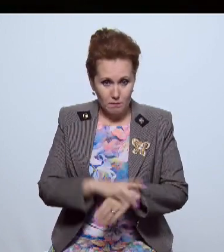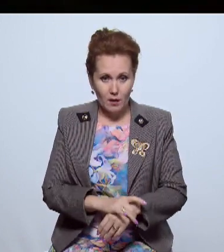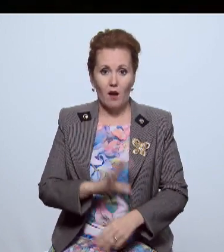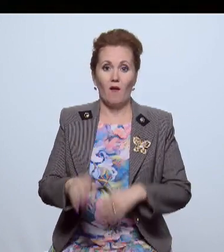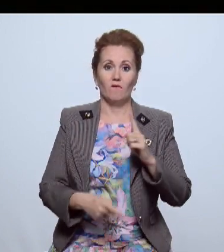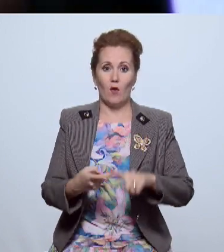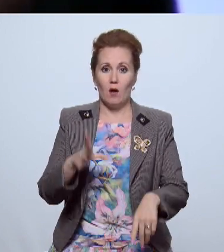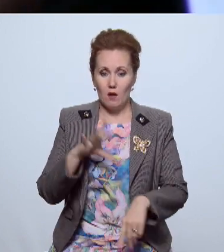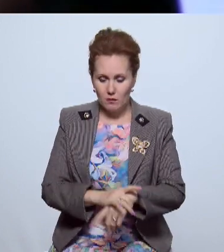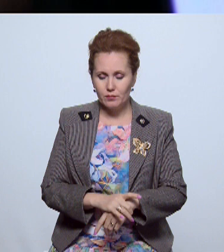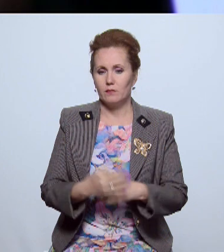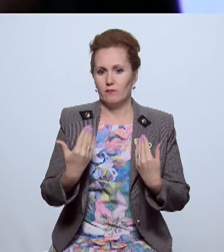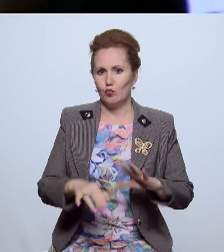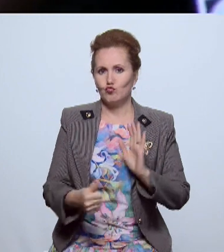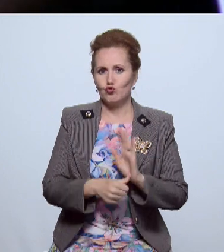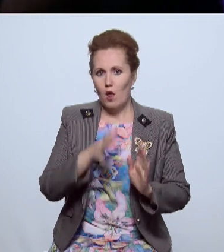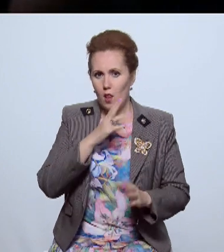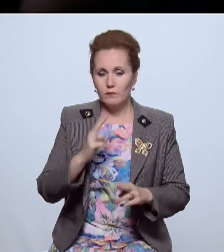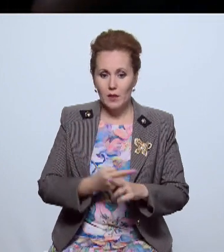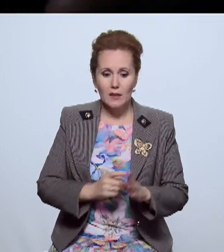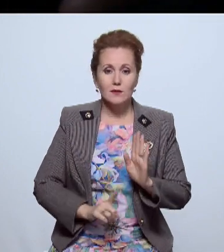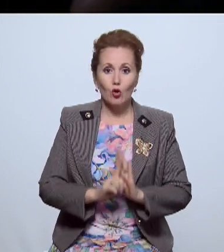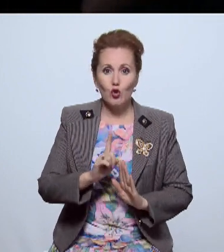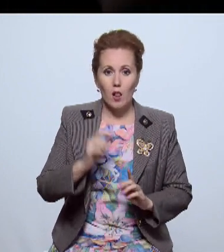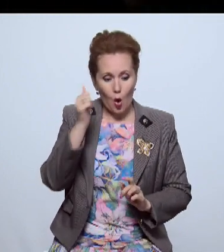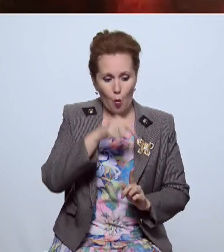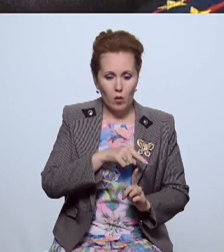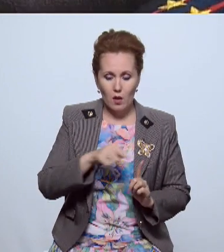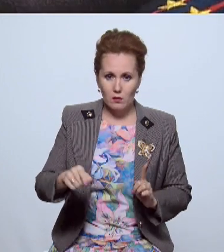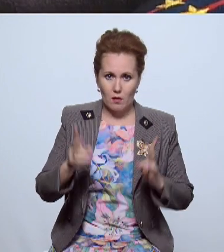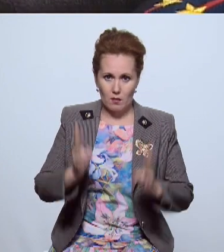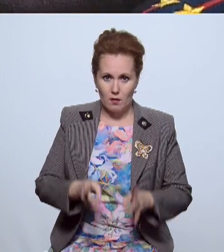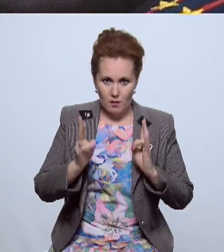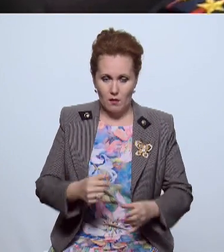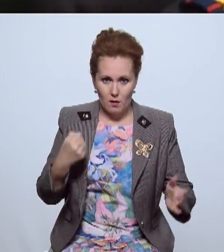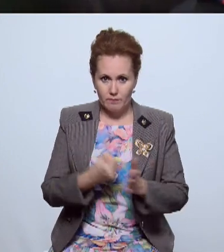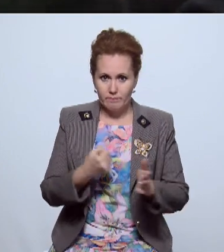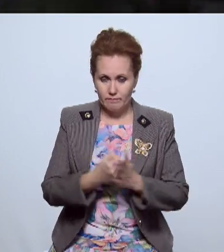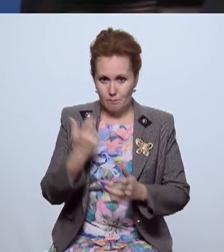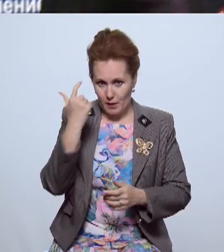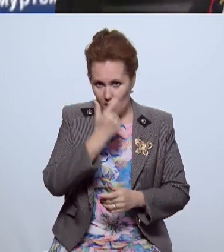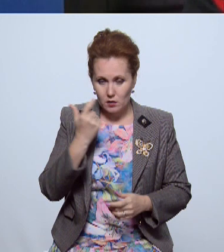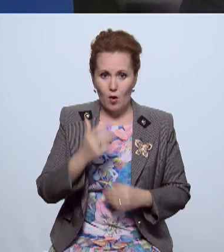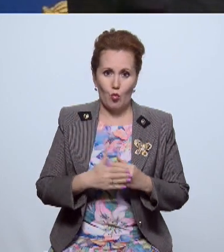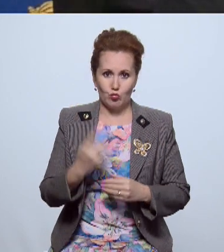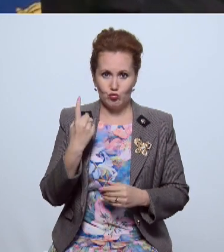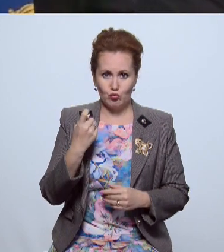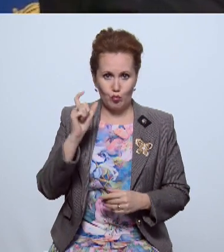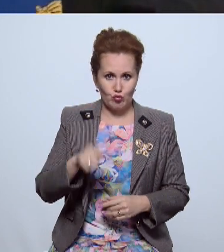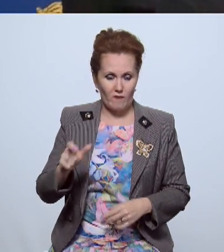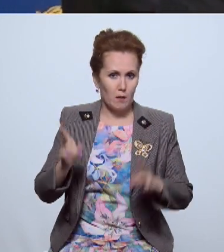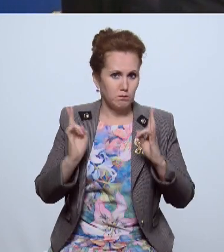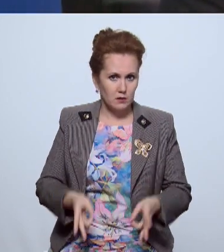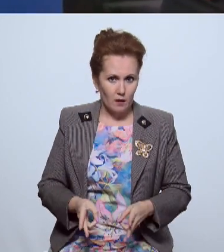вине пьяных водителей с начала года уже пострадало около 100 человек. С участием водителей, управляющих транспортными